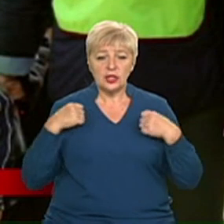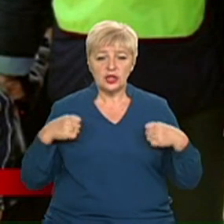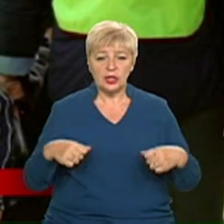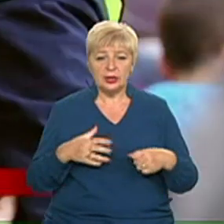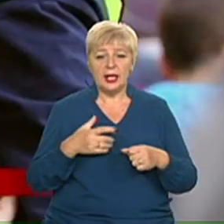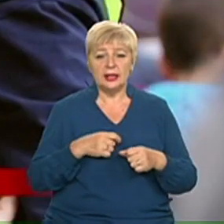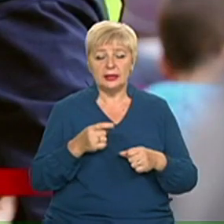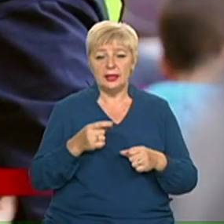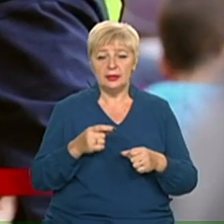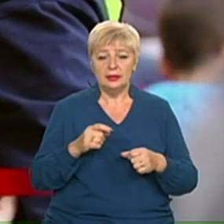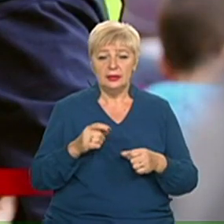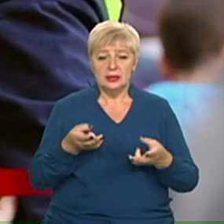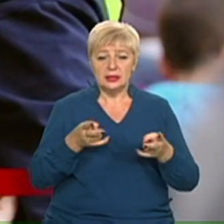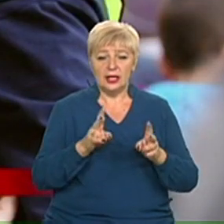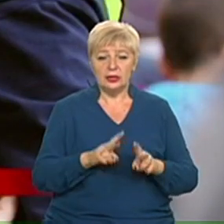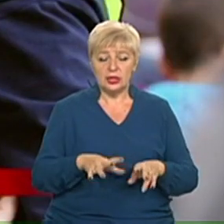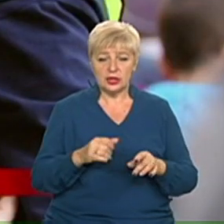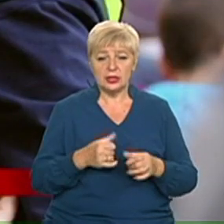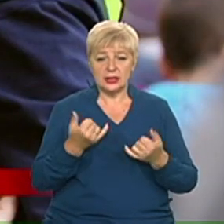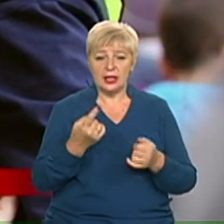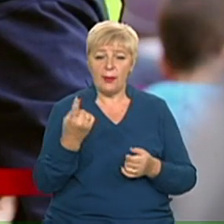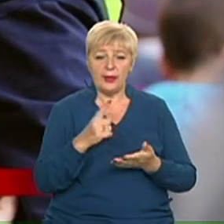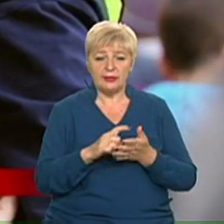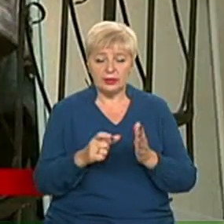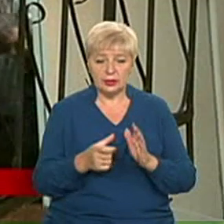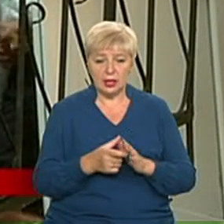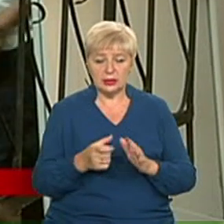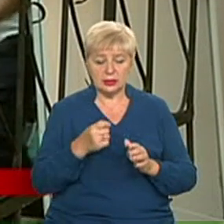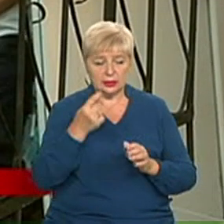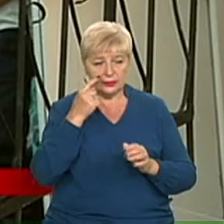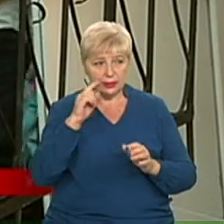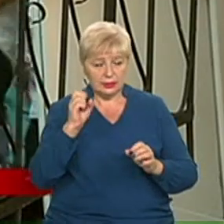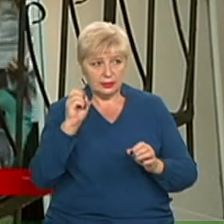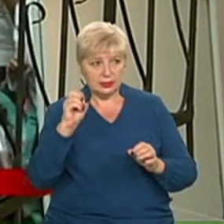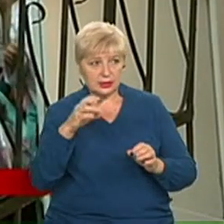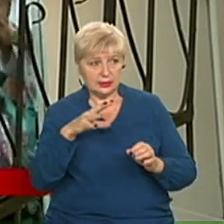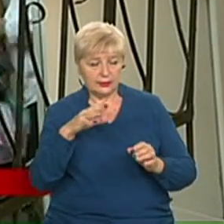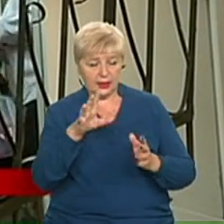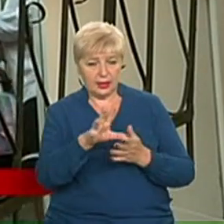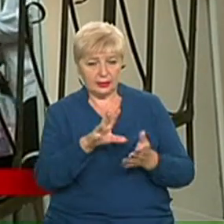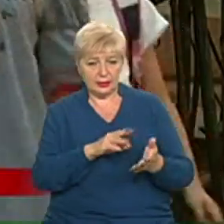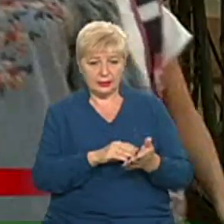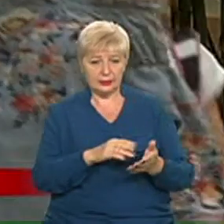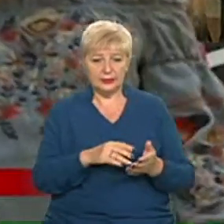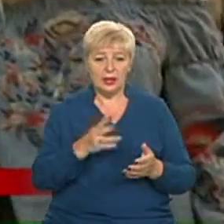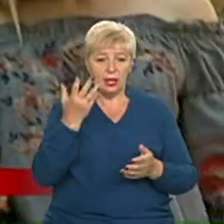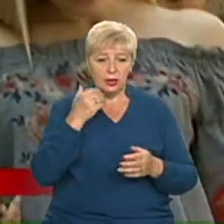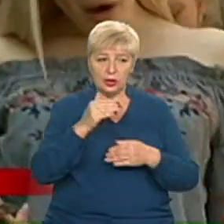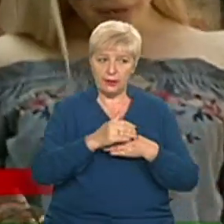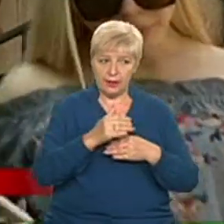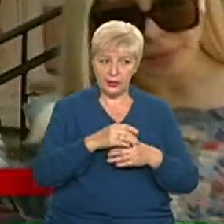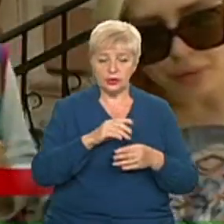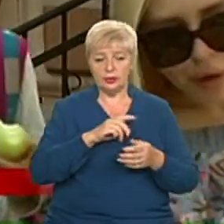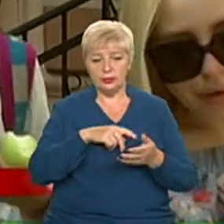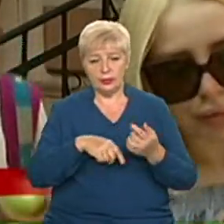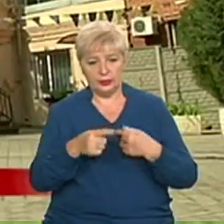та незвичайні, а світловідбивні. Носити їх діти мусять у темний час доби, коли йдуть до школи чи повертаються